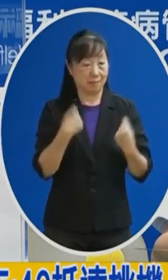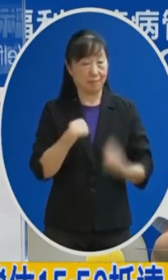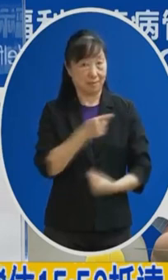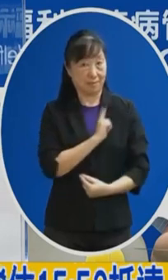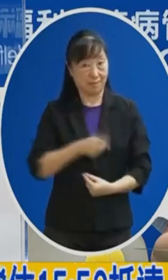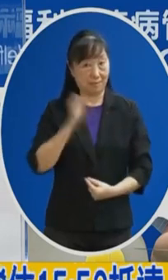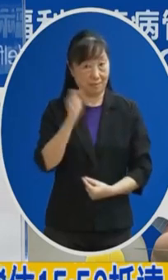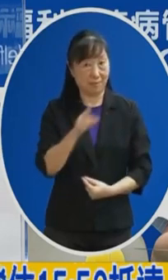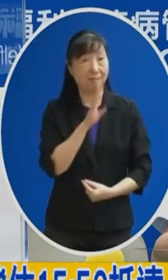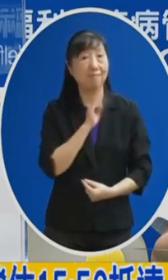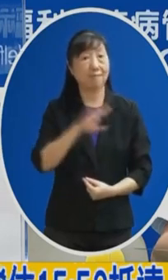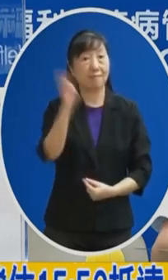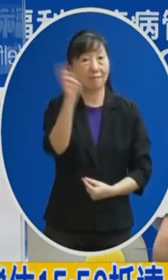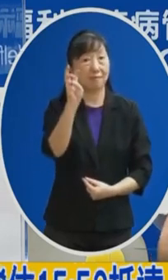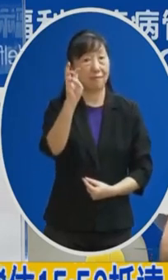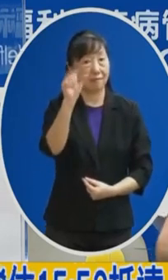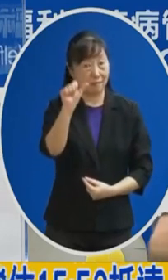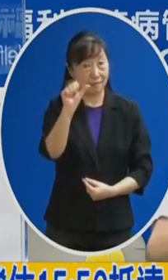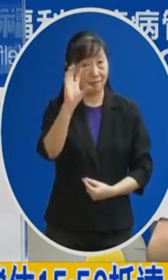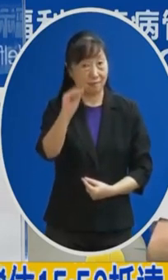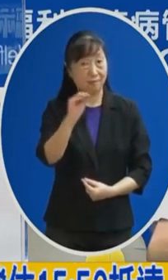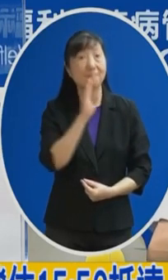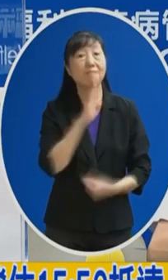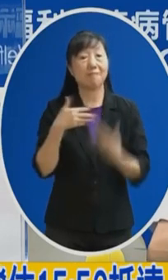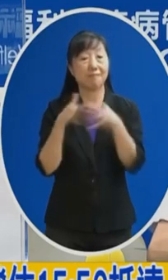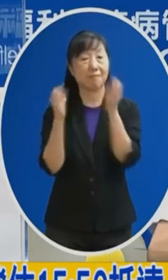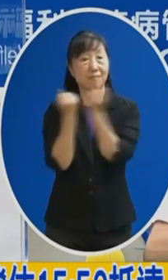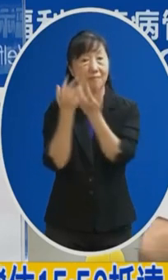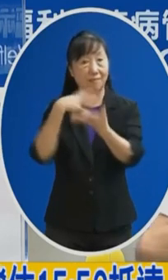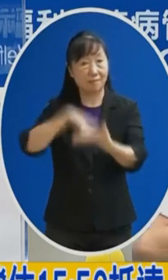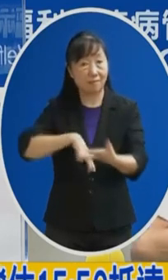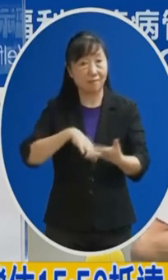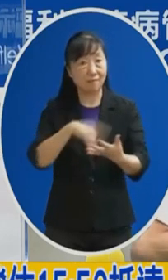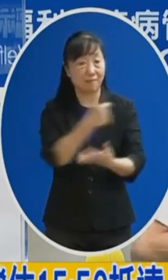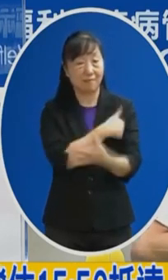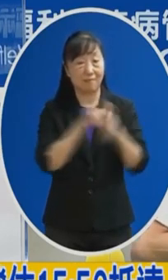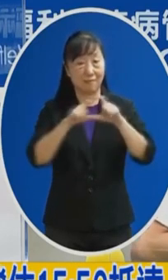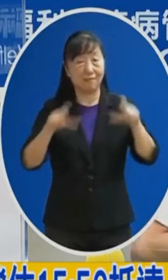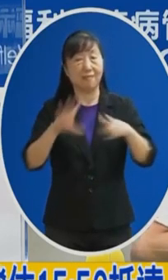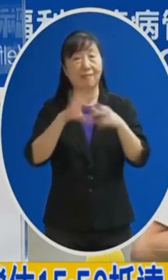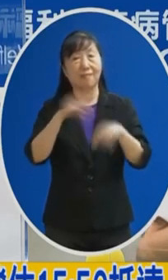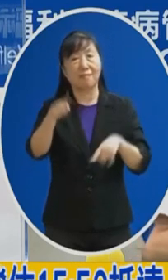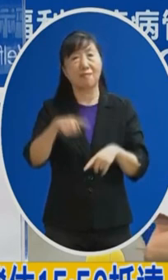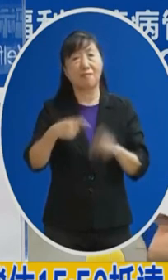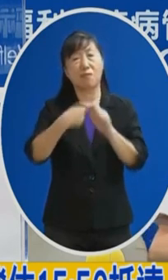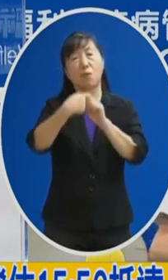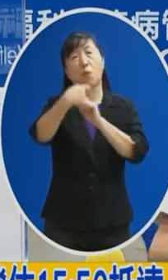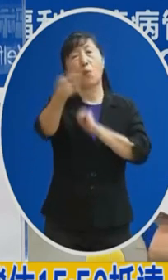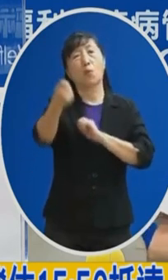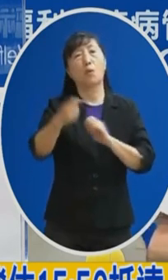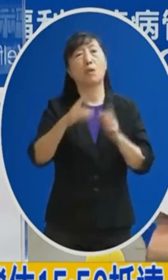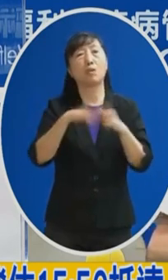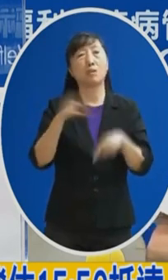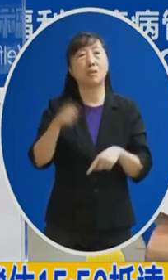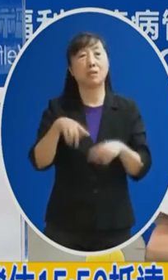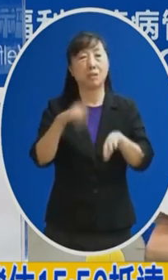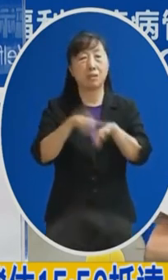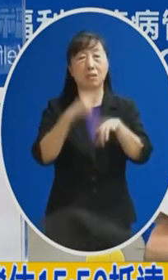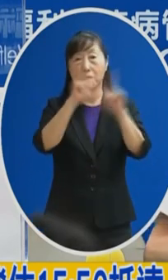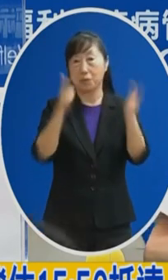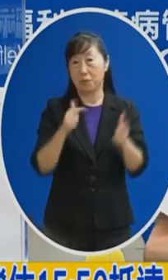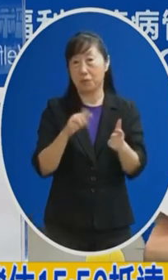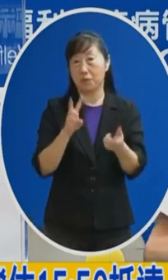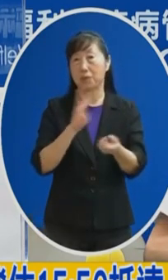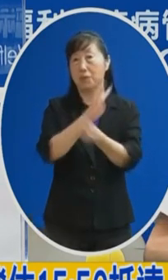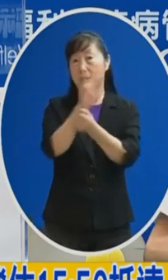己采购的35万剂的 Moderna 的疫苗，那因为路途比较遥远，他们从卢森堡过来，那